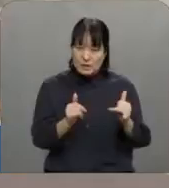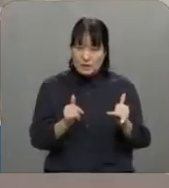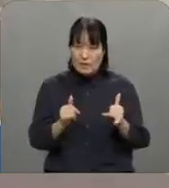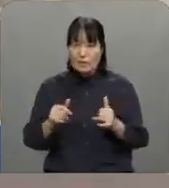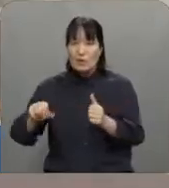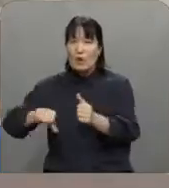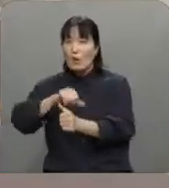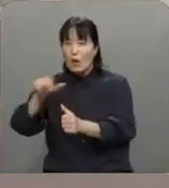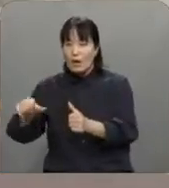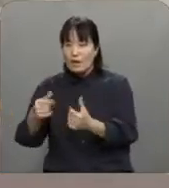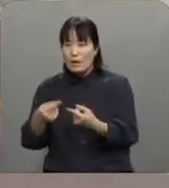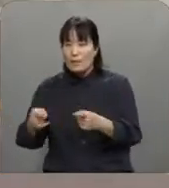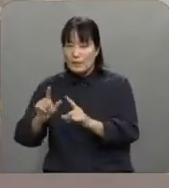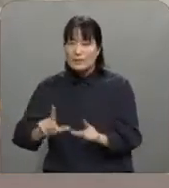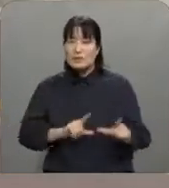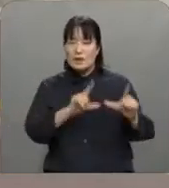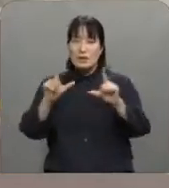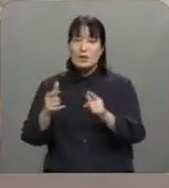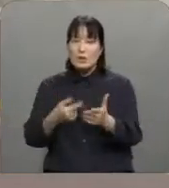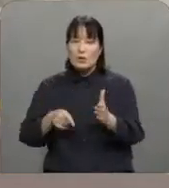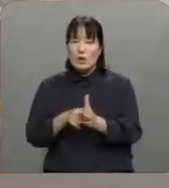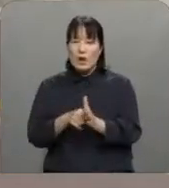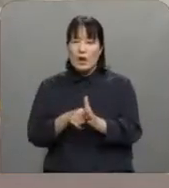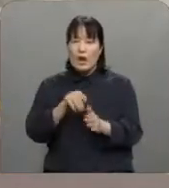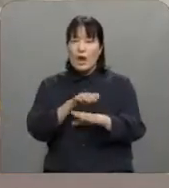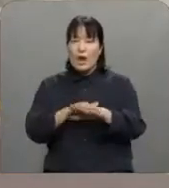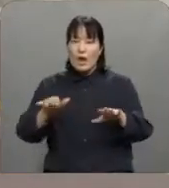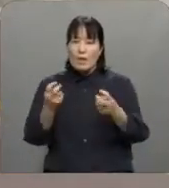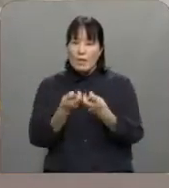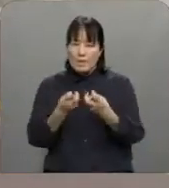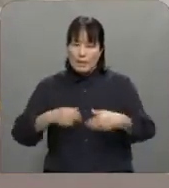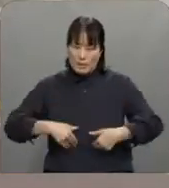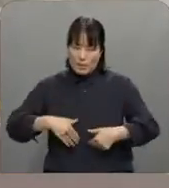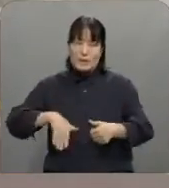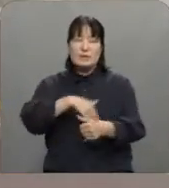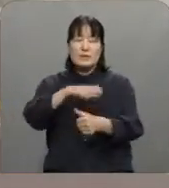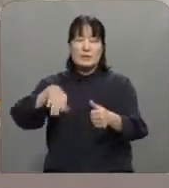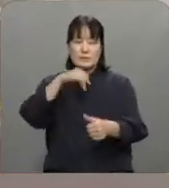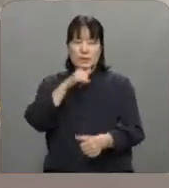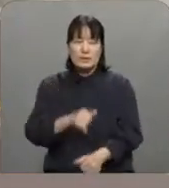수 있는 묘한 마련이 필요한 시점입니다. KBS 뉴스 강규엽입니다.